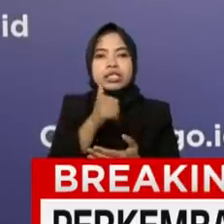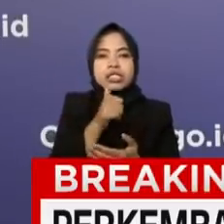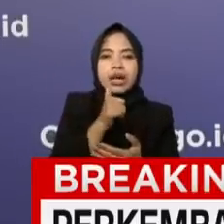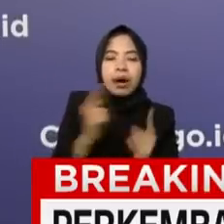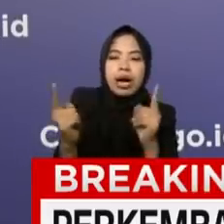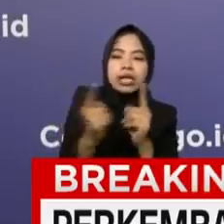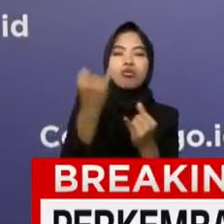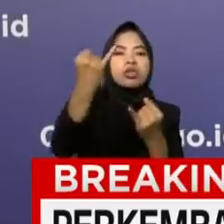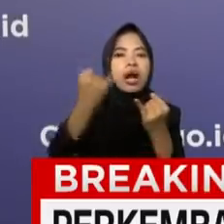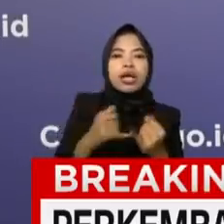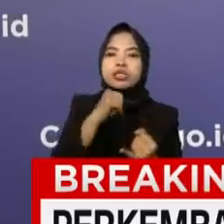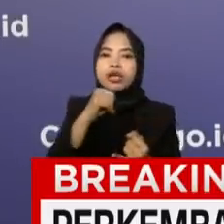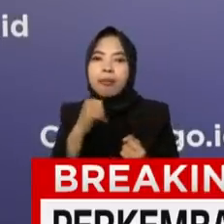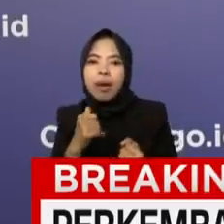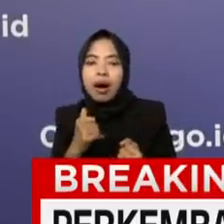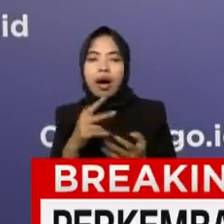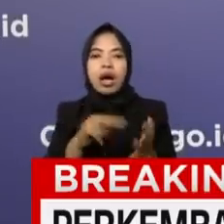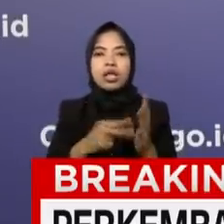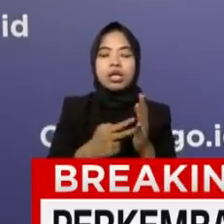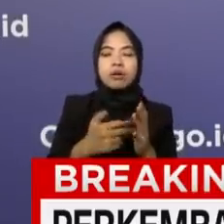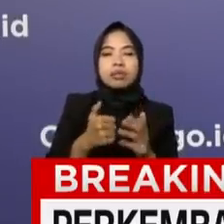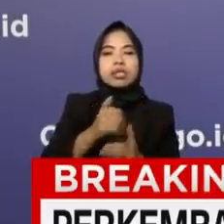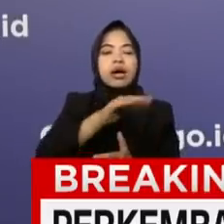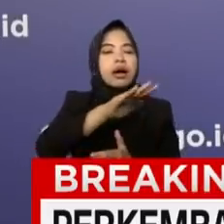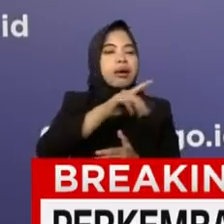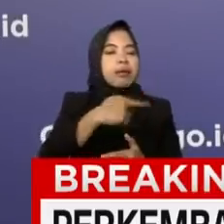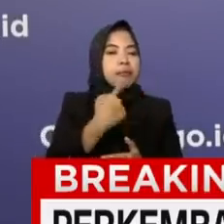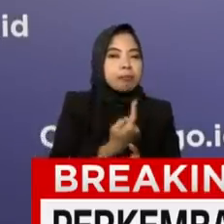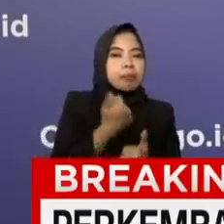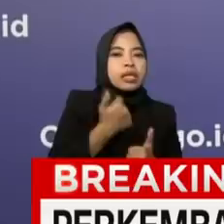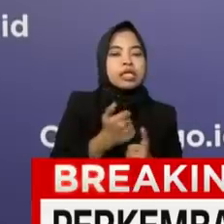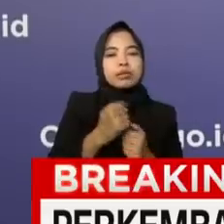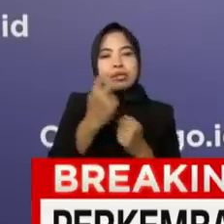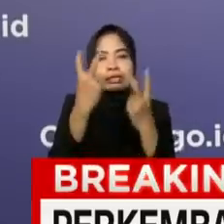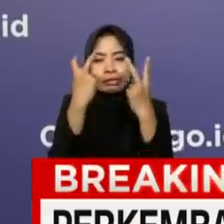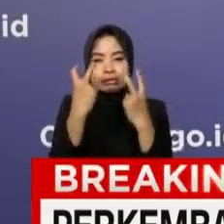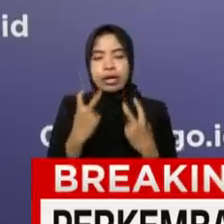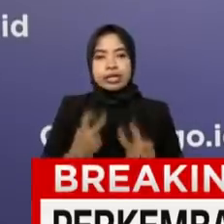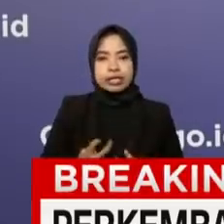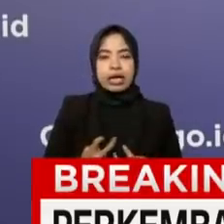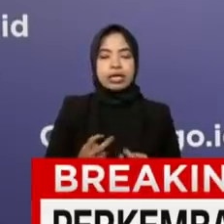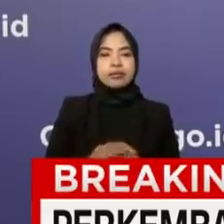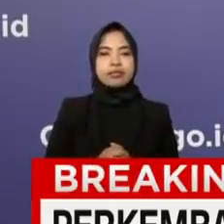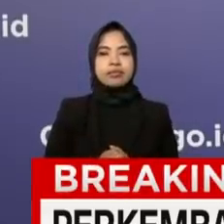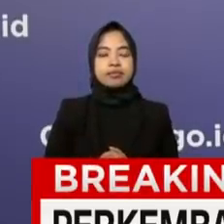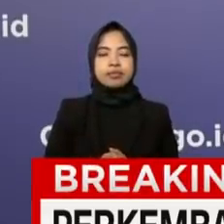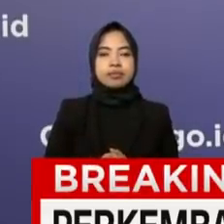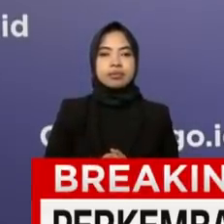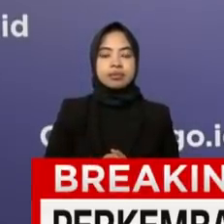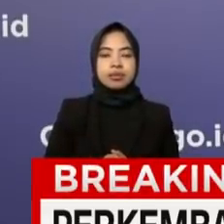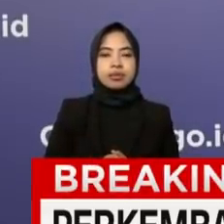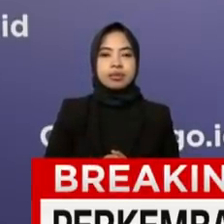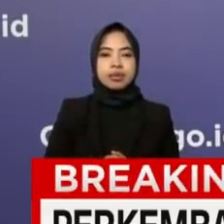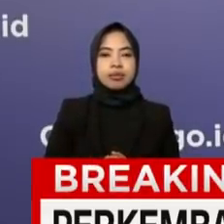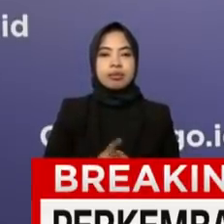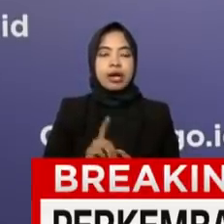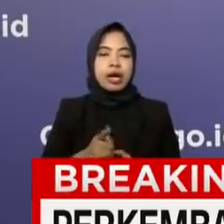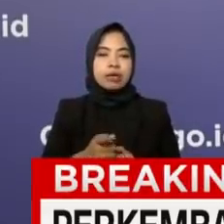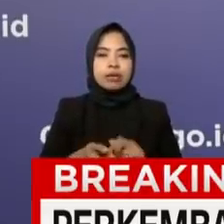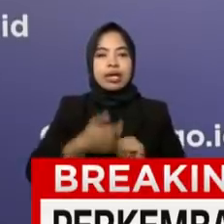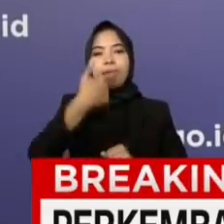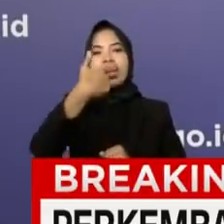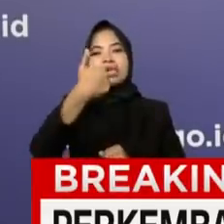dan kemudian bisa secara masif kita lakukan pemeriksaan testing pemeriksaan dengan Real